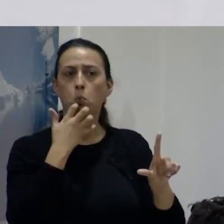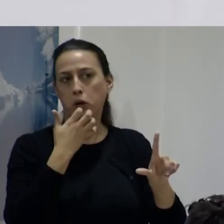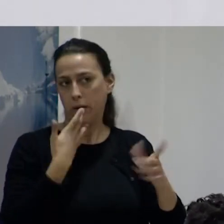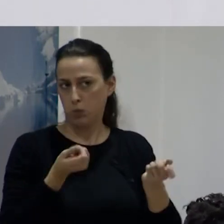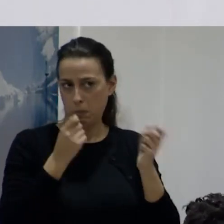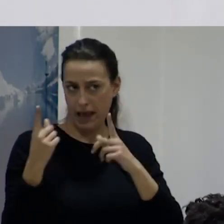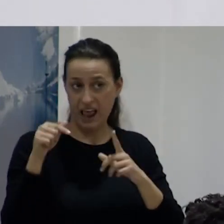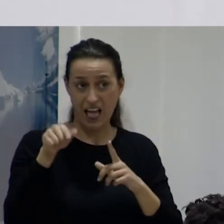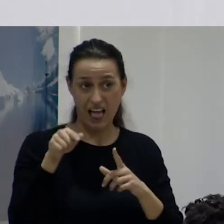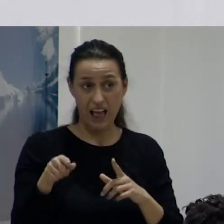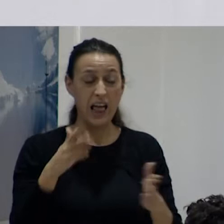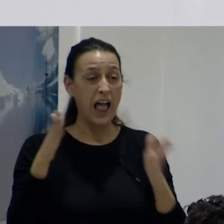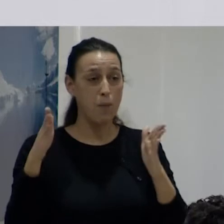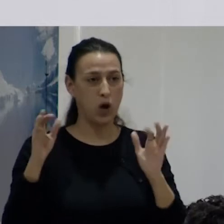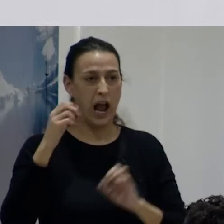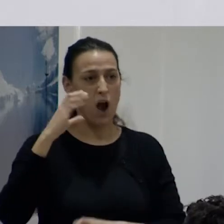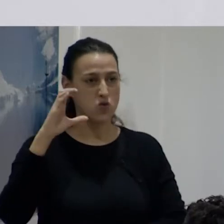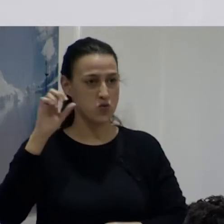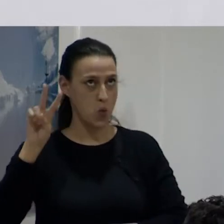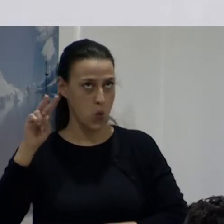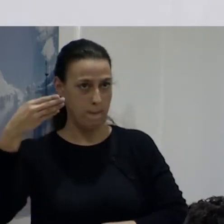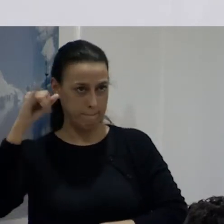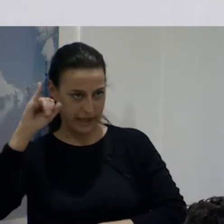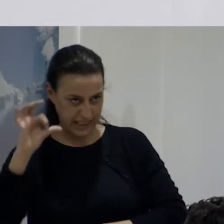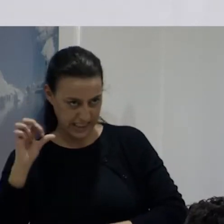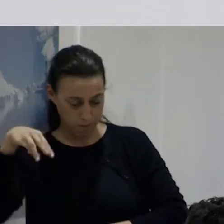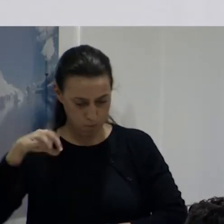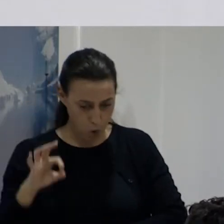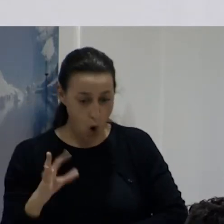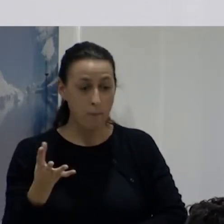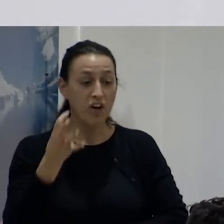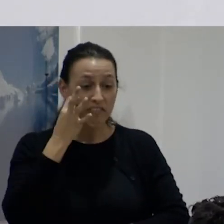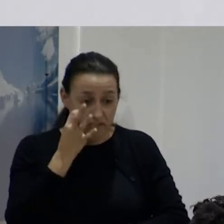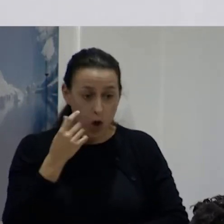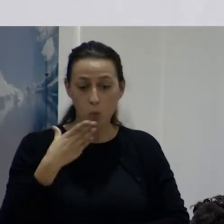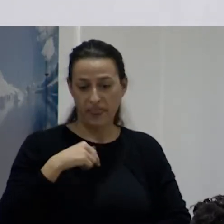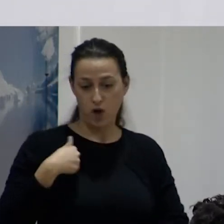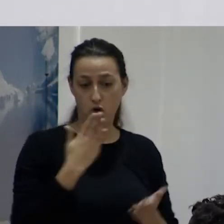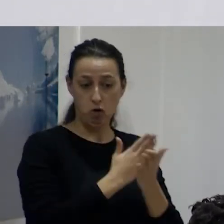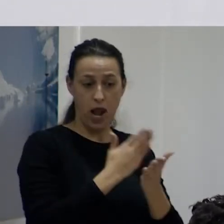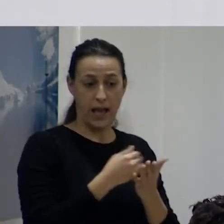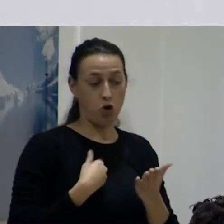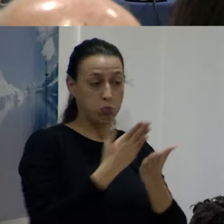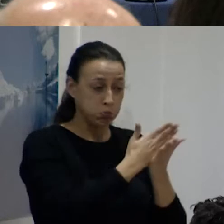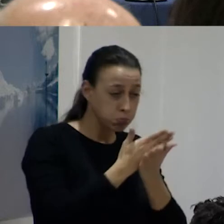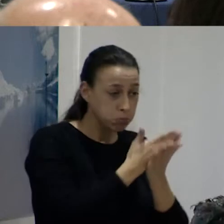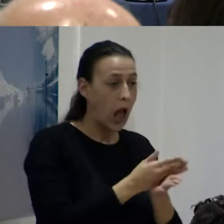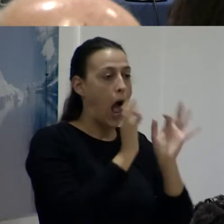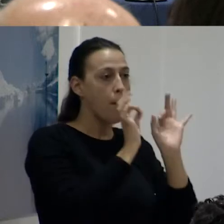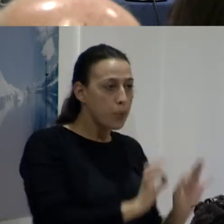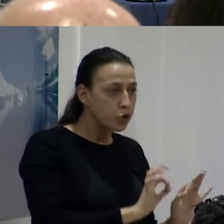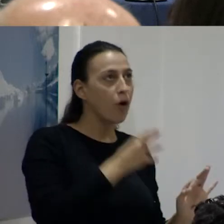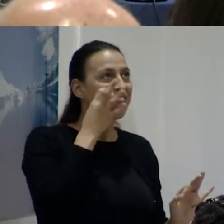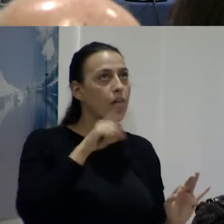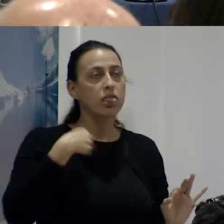la utilitat d'aquests coneixements quan ens trobem davant dels ocells negres de Braque, el darrer